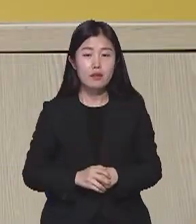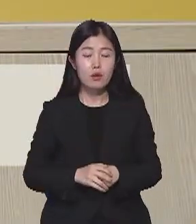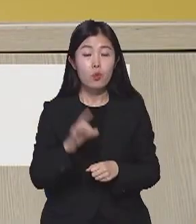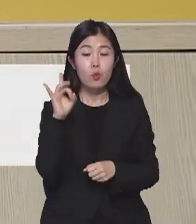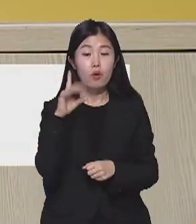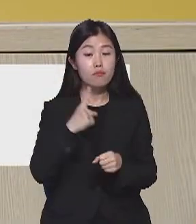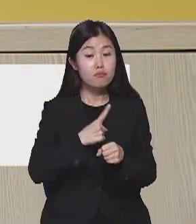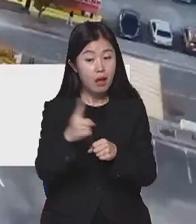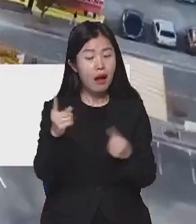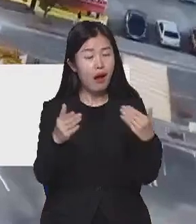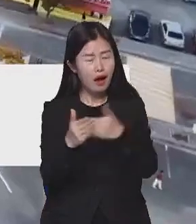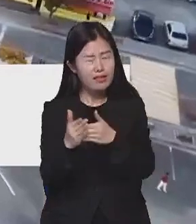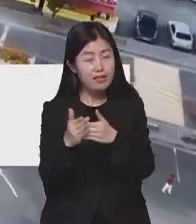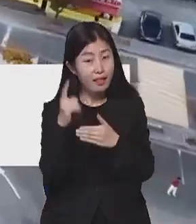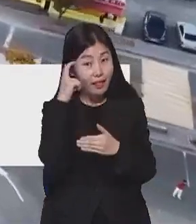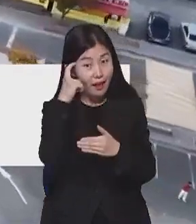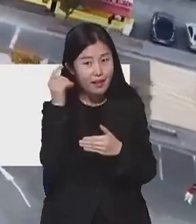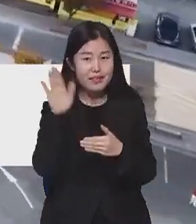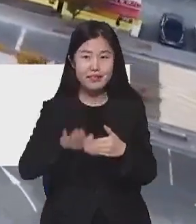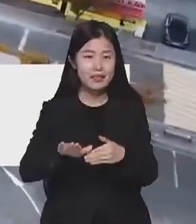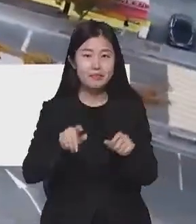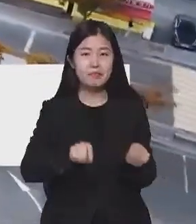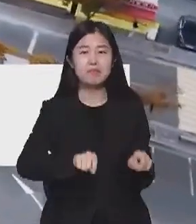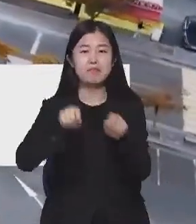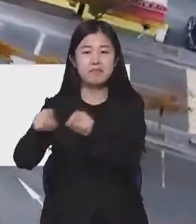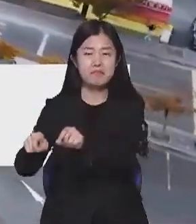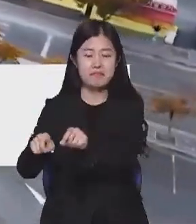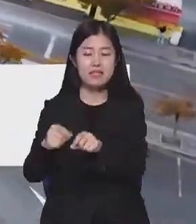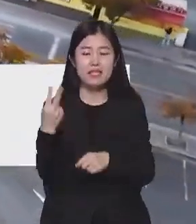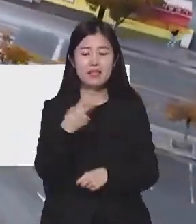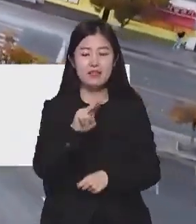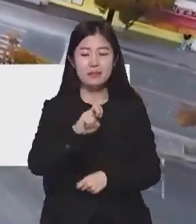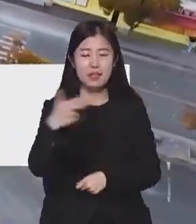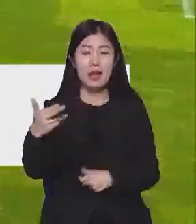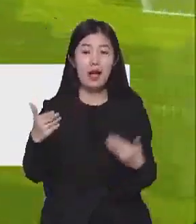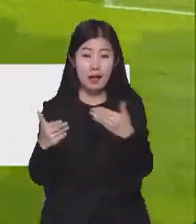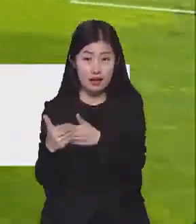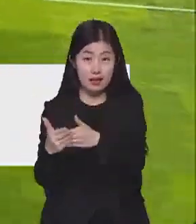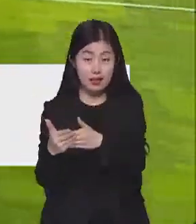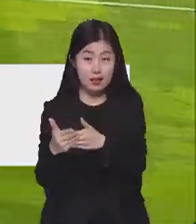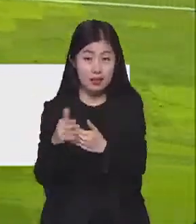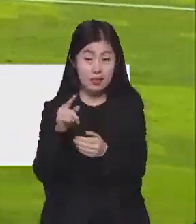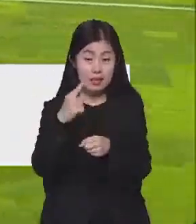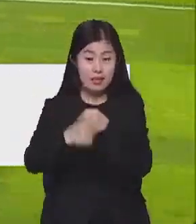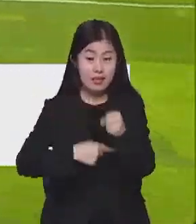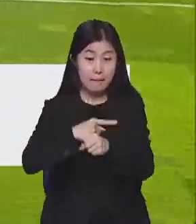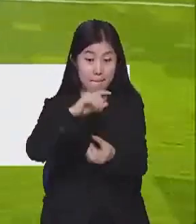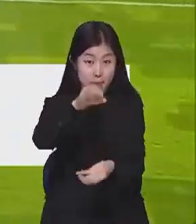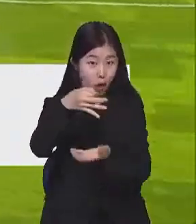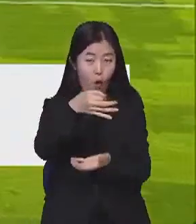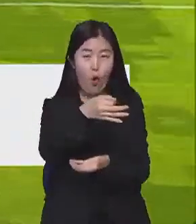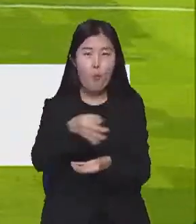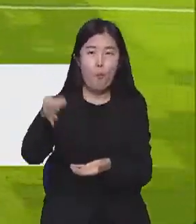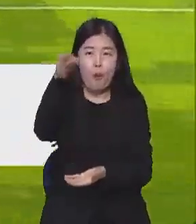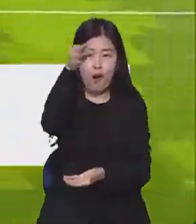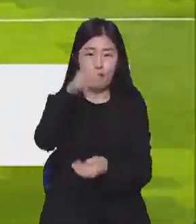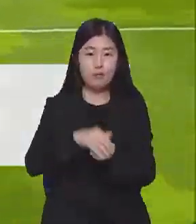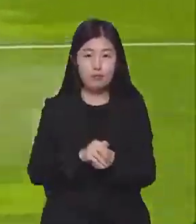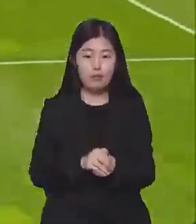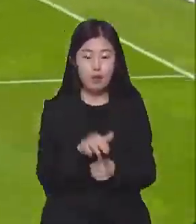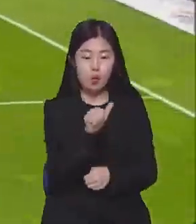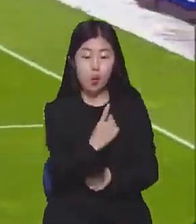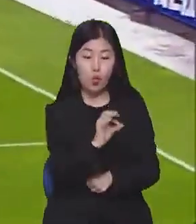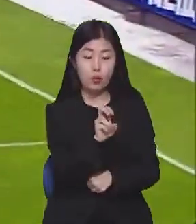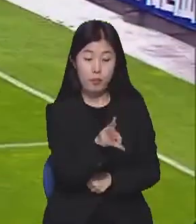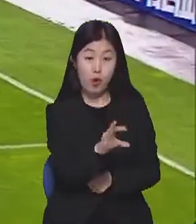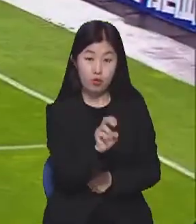계약 기간은 최장 2027년까지 연장됐고 연봉도 대폭 인상됐습니다. K리그 우승팀